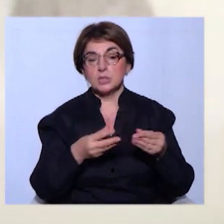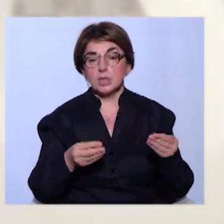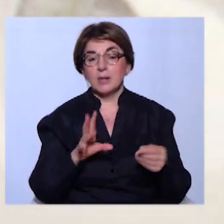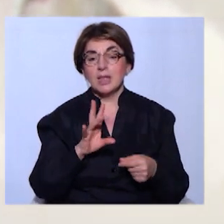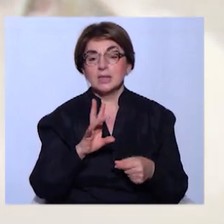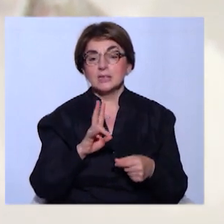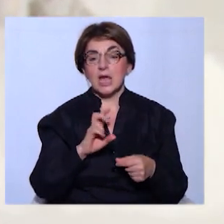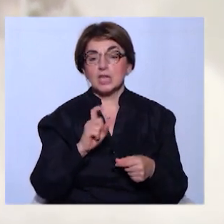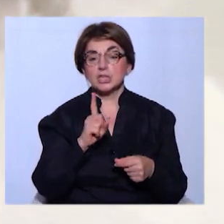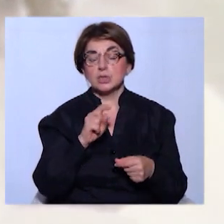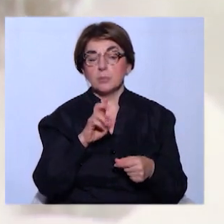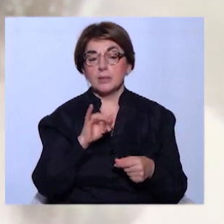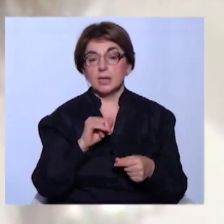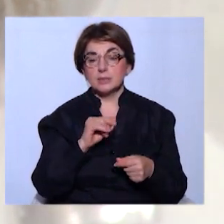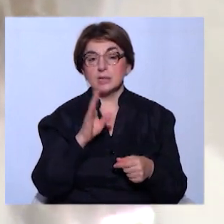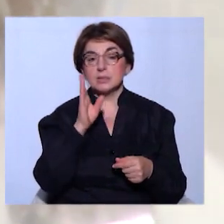რეაქცია.